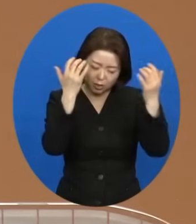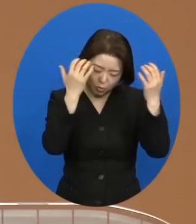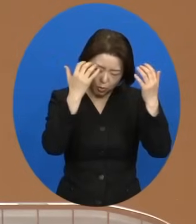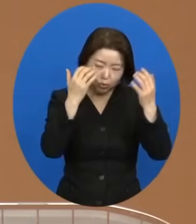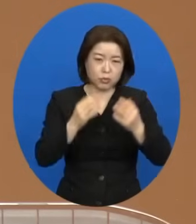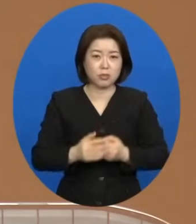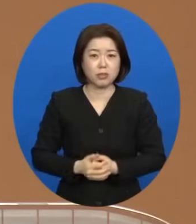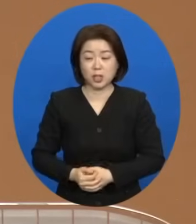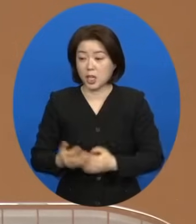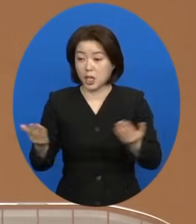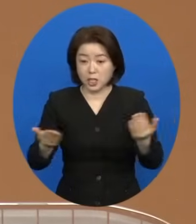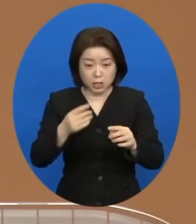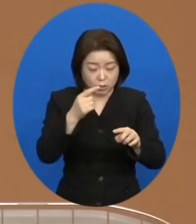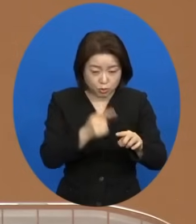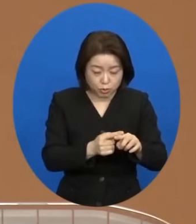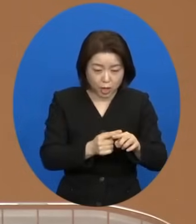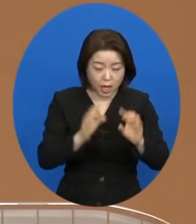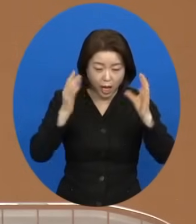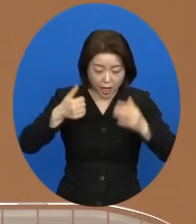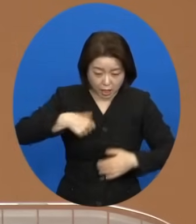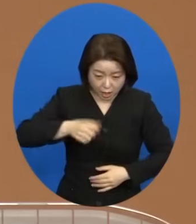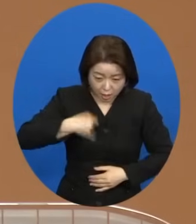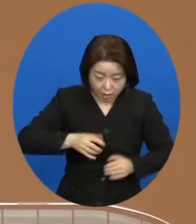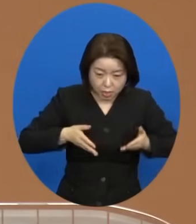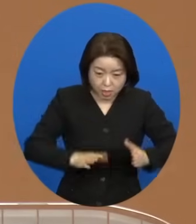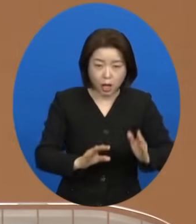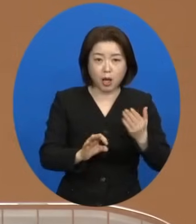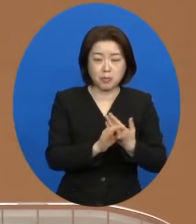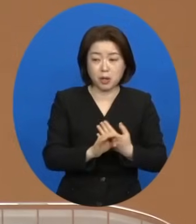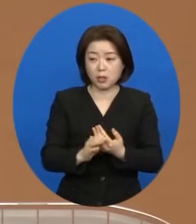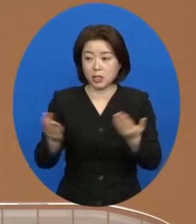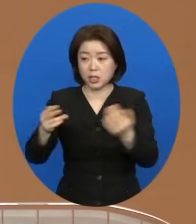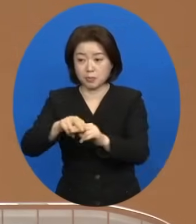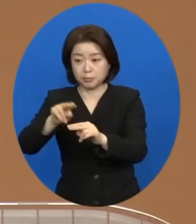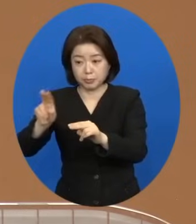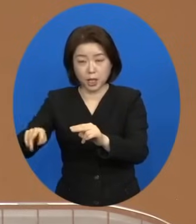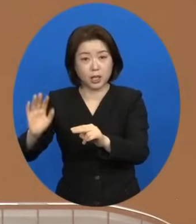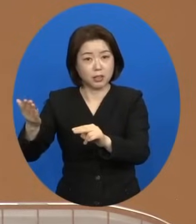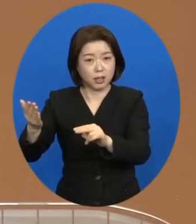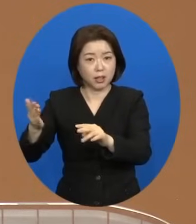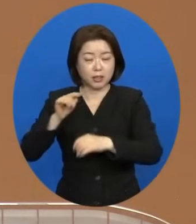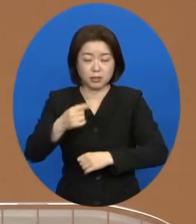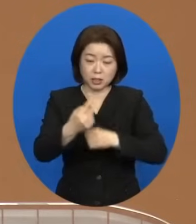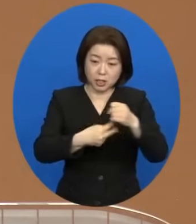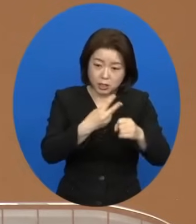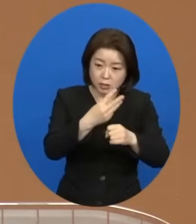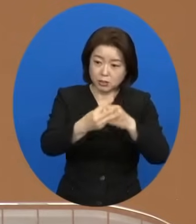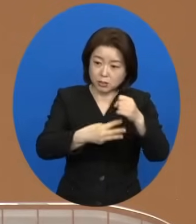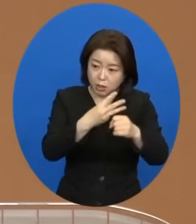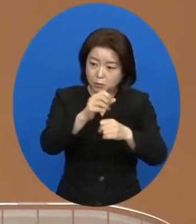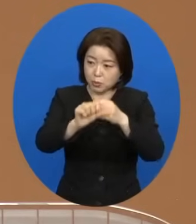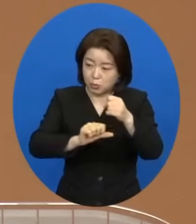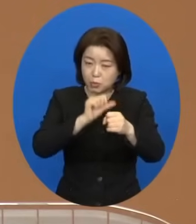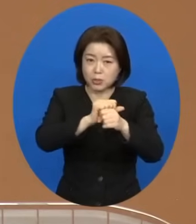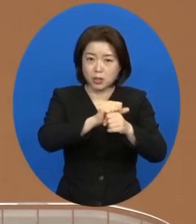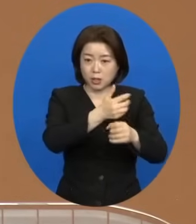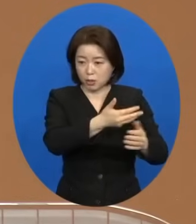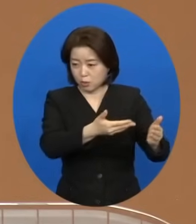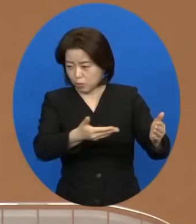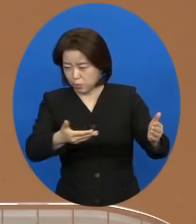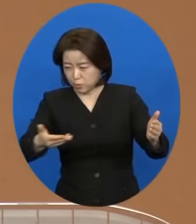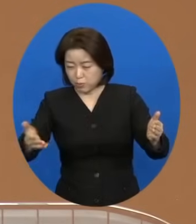하다가 자녀를 나니까 어떻게해야 돼요 이제 그만둬야 돼 일을 그것이 1년이든 2년이든 3년이든 5년이든간에